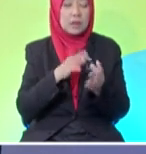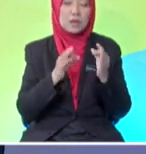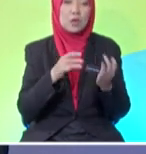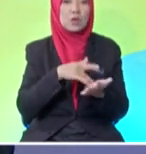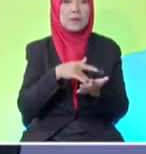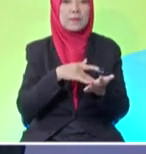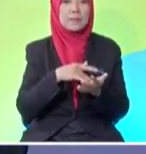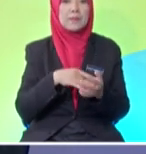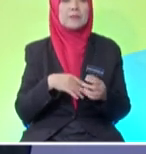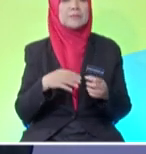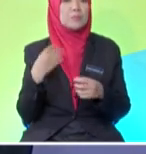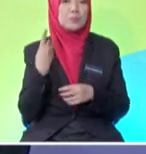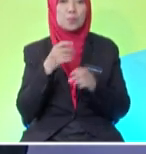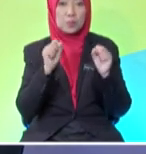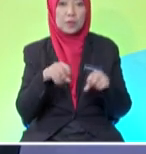lakukan